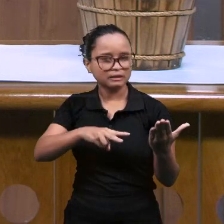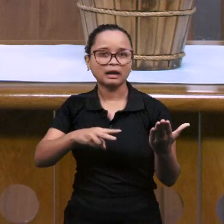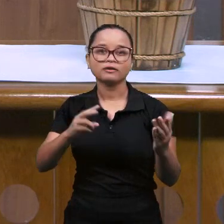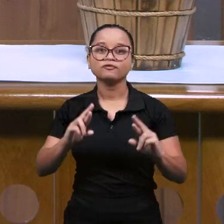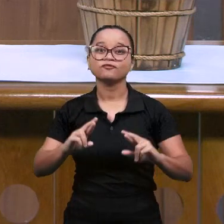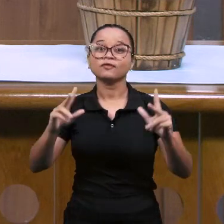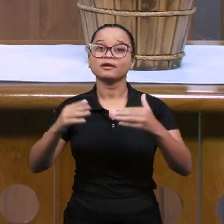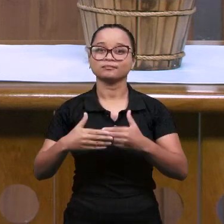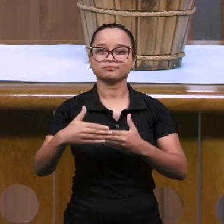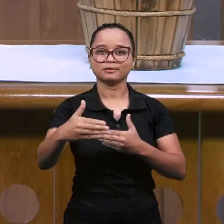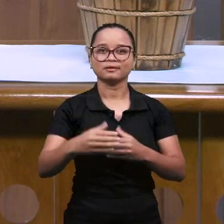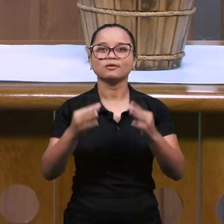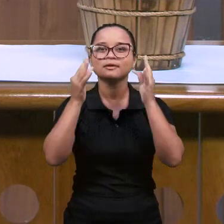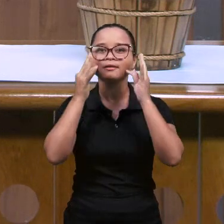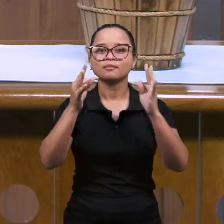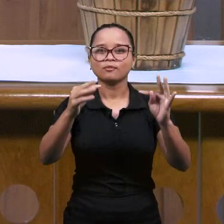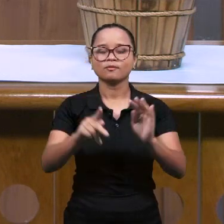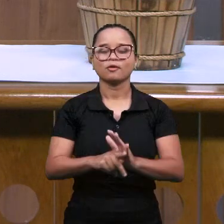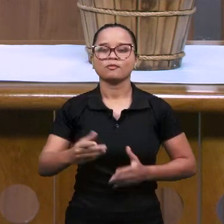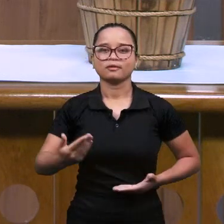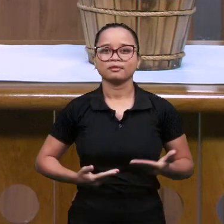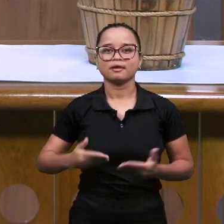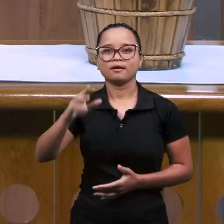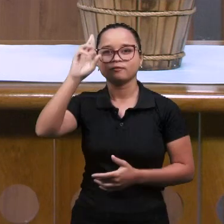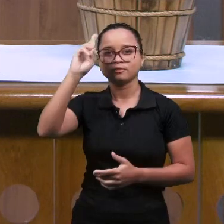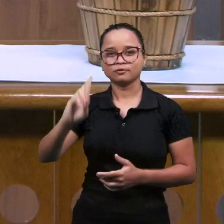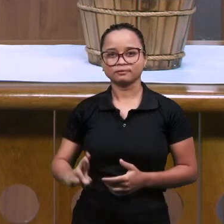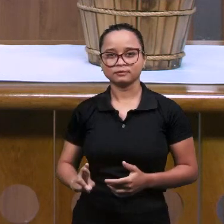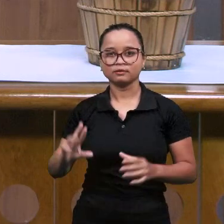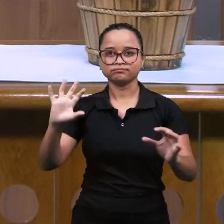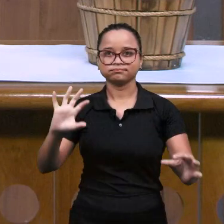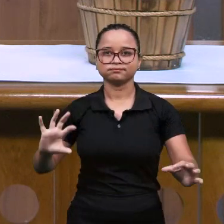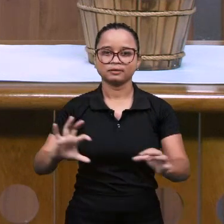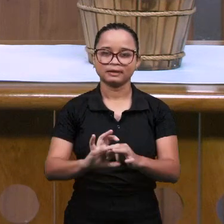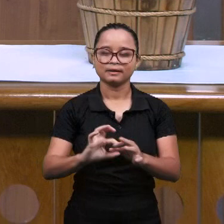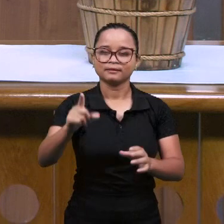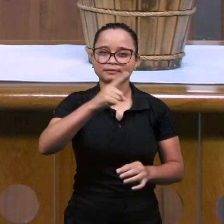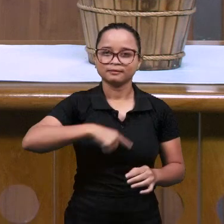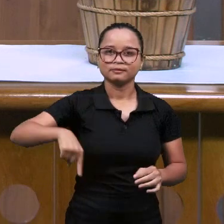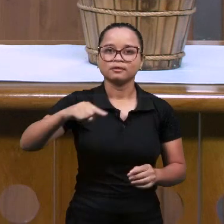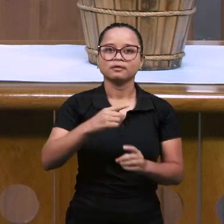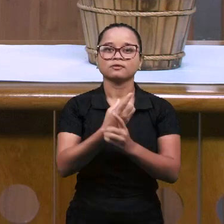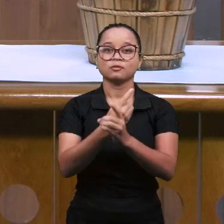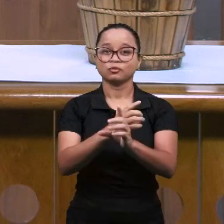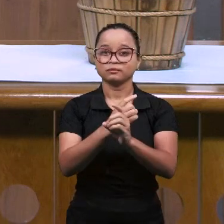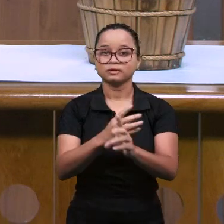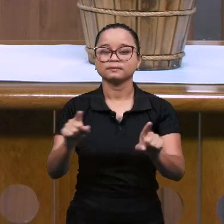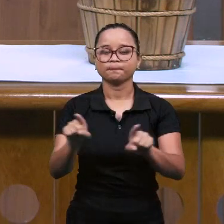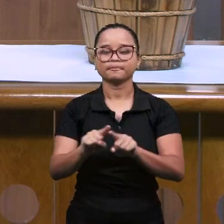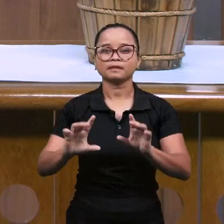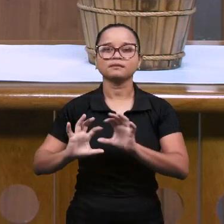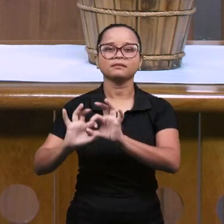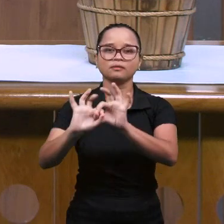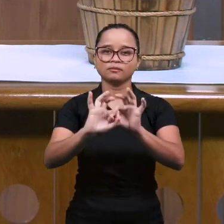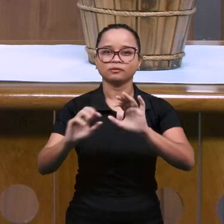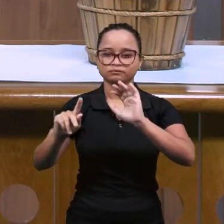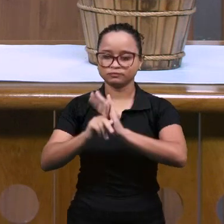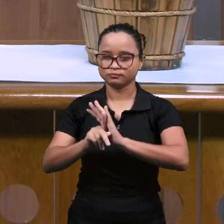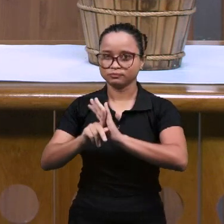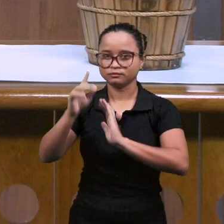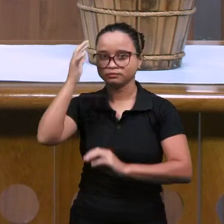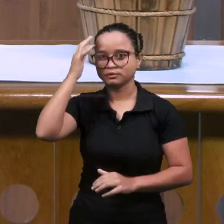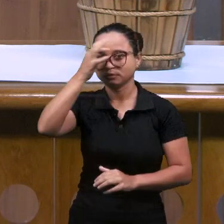par nos frères de Russie qui sont liés à nous par les liens doctrinaires et par la communion du Saint-Esprit.